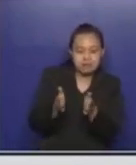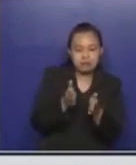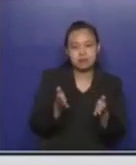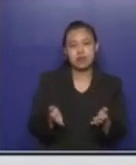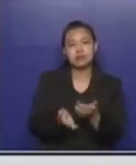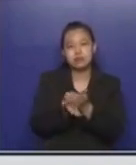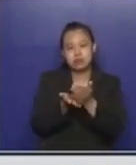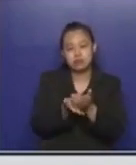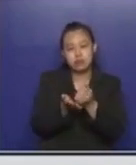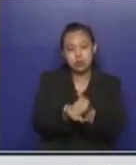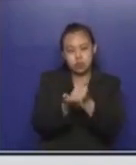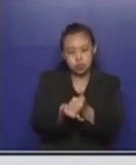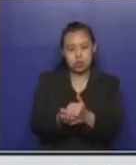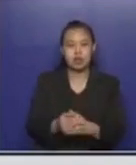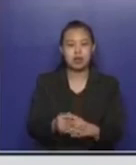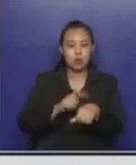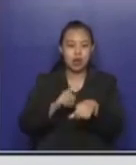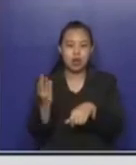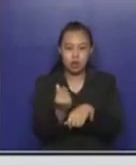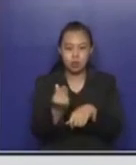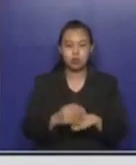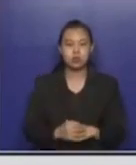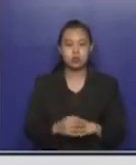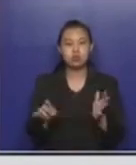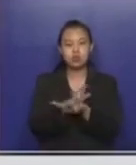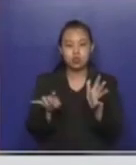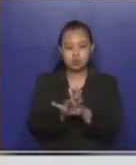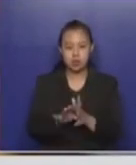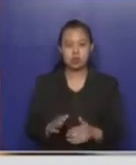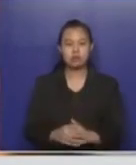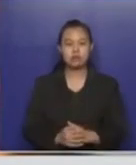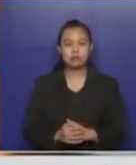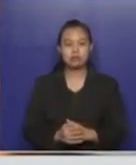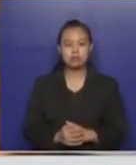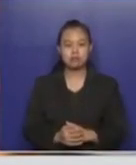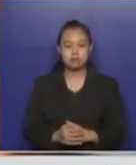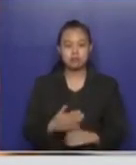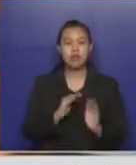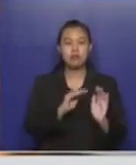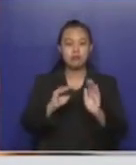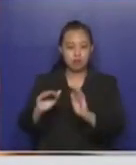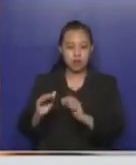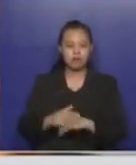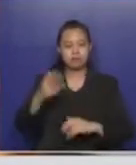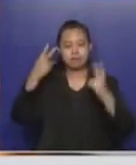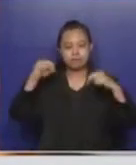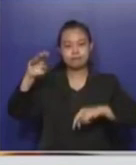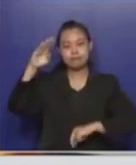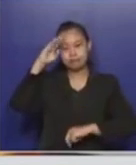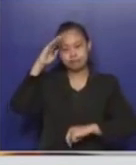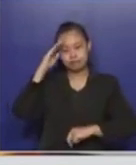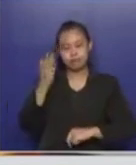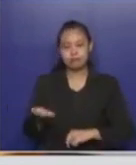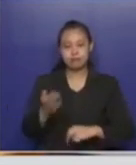ให้เขาได้หรือไม่สุดท้ายนะคะดิฉันอย ากฝากถึงพลเอกประยุทธ์นะคะ